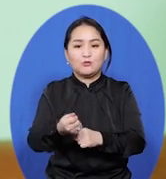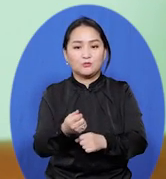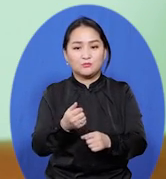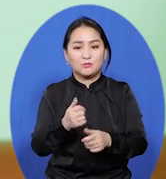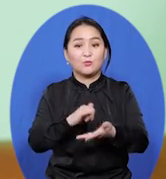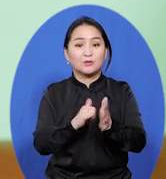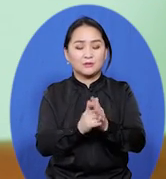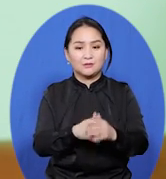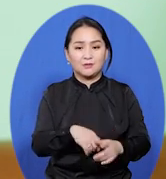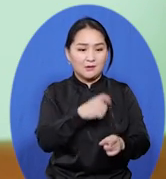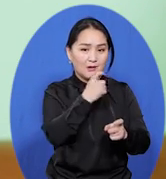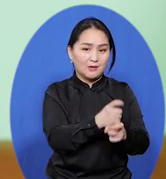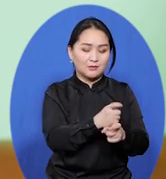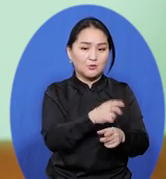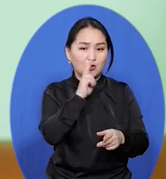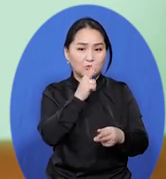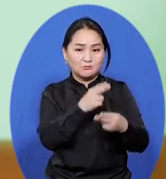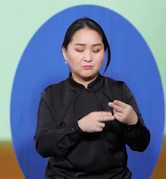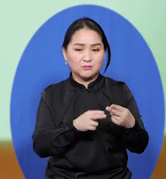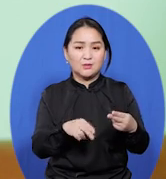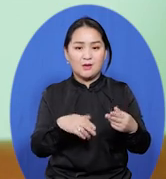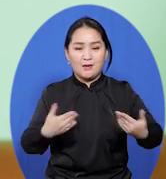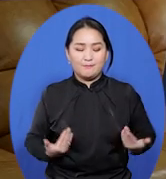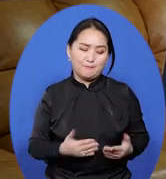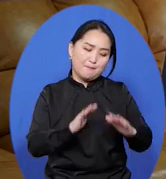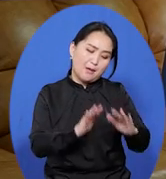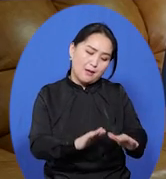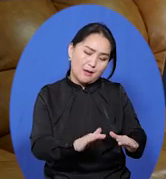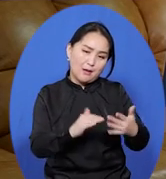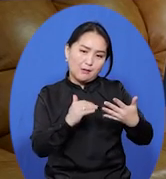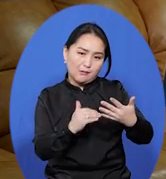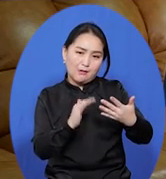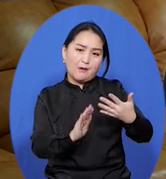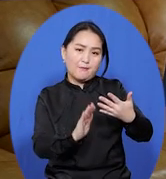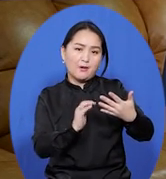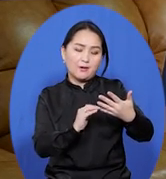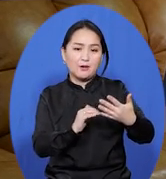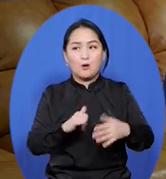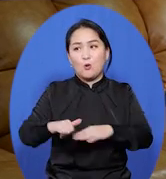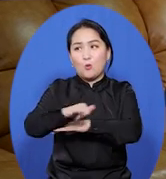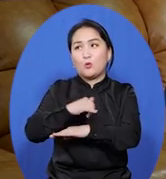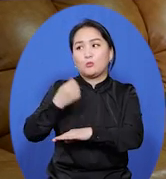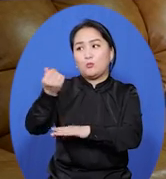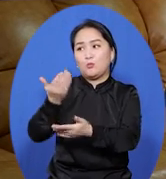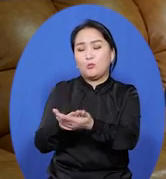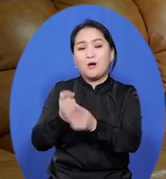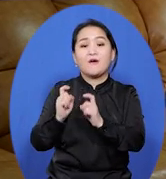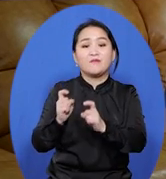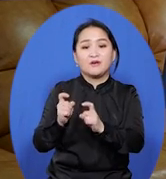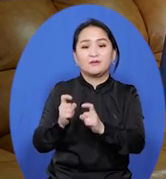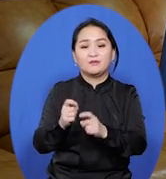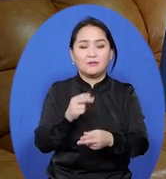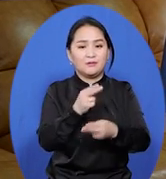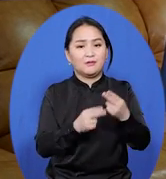та. Хэрвээ тэгээгүй бол тэр халамжийнхаа хүнсний толгойн авах юм бол тэр айлын амжиргаа яг байдгаараа байна. 5 жилийн дараа тэр нөхдүүд усаас харсан хэвээрээ